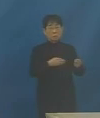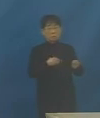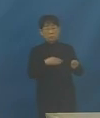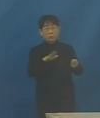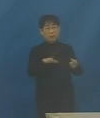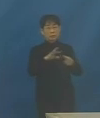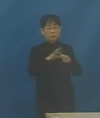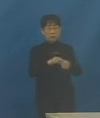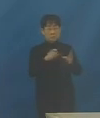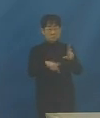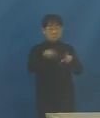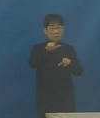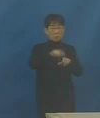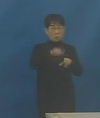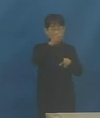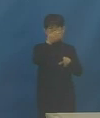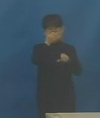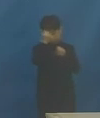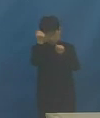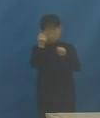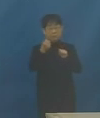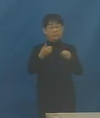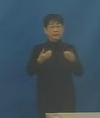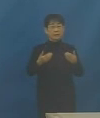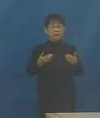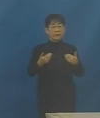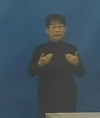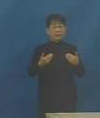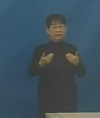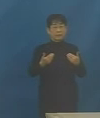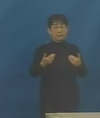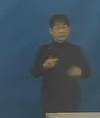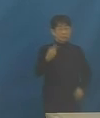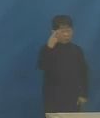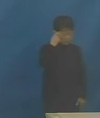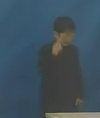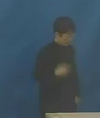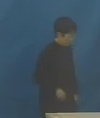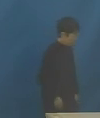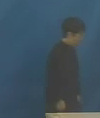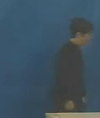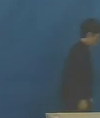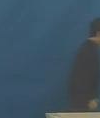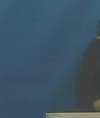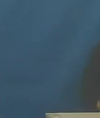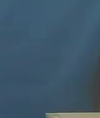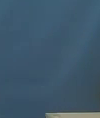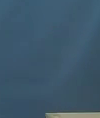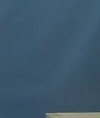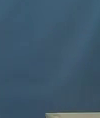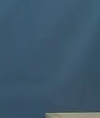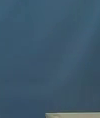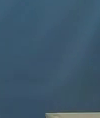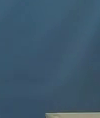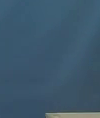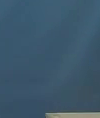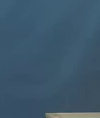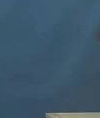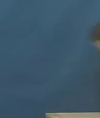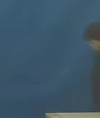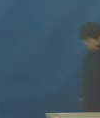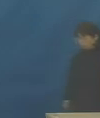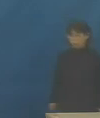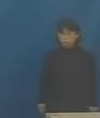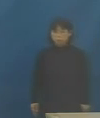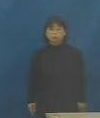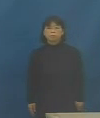あのネジを巻く必要があるという段階であろうかと思いますこれからの西部地区における療養の